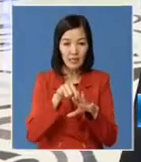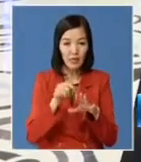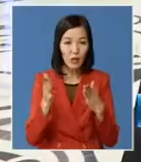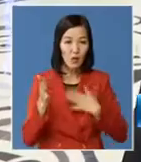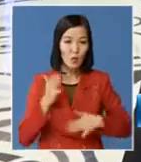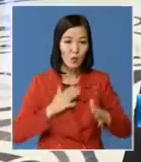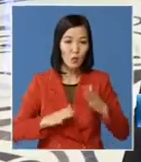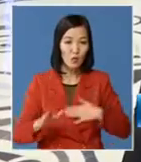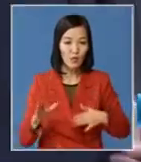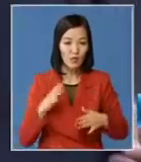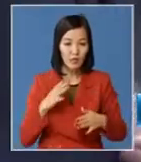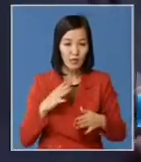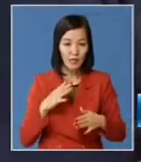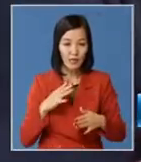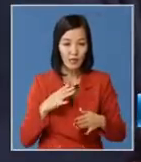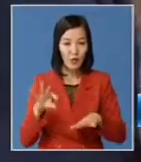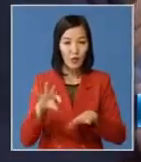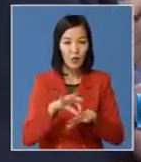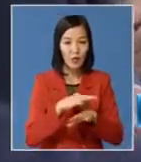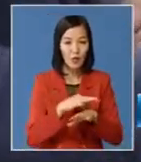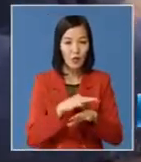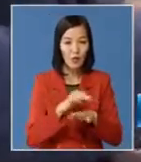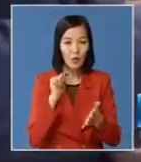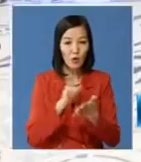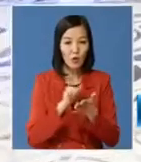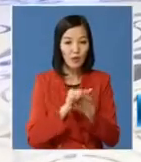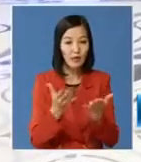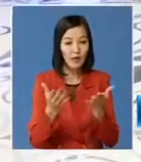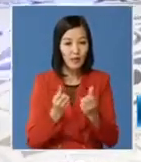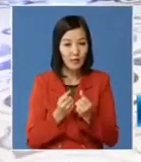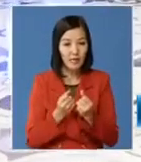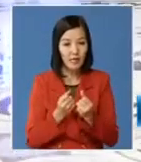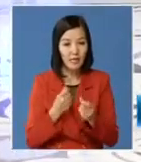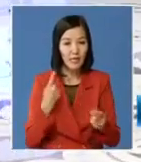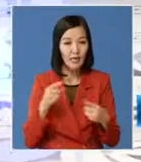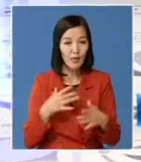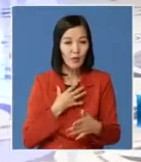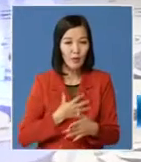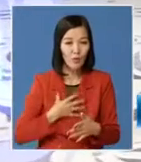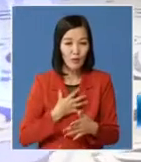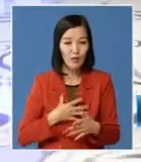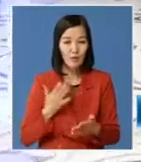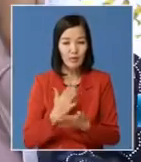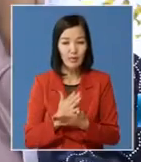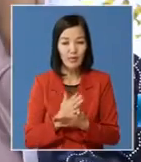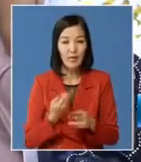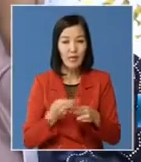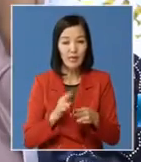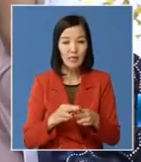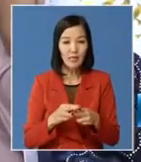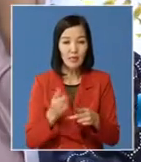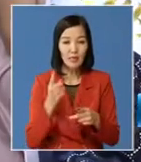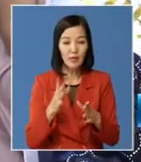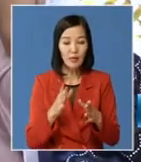қуаныштары қойындарына симады. Үйленгендер туралы құжатты қолдарына алғанда тіпті қобалжып кетті. Енді олар бір-бір